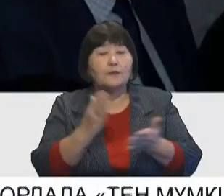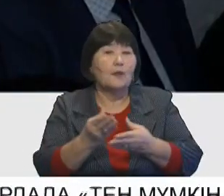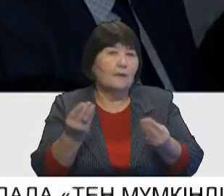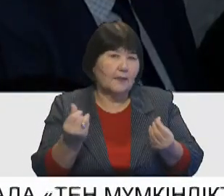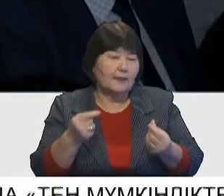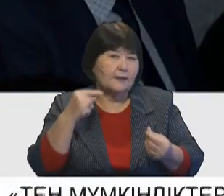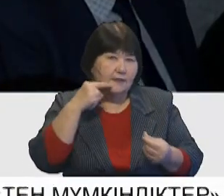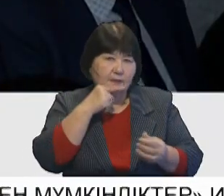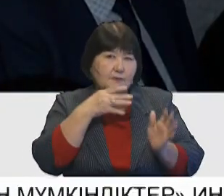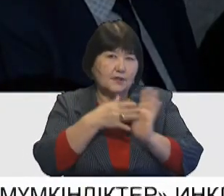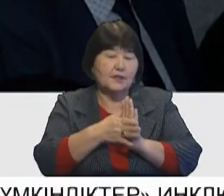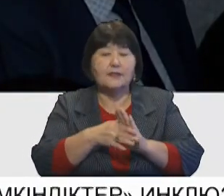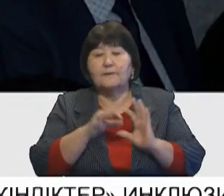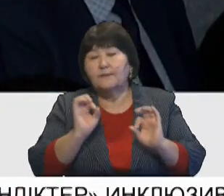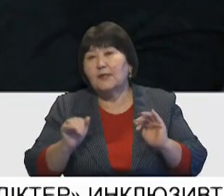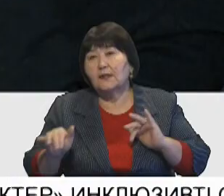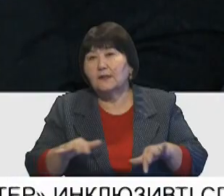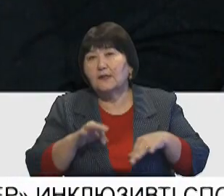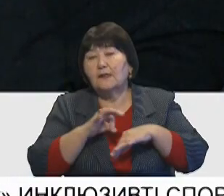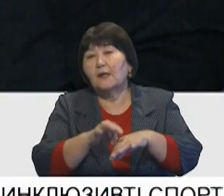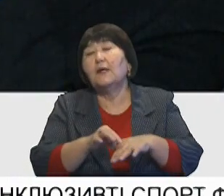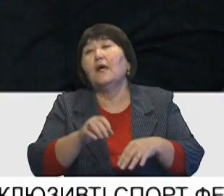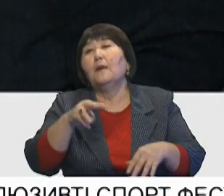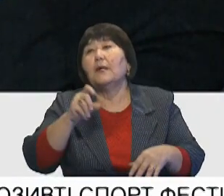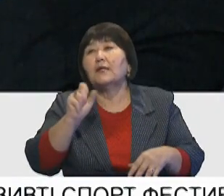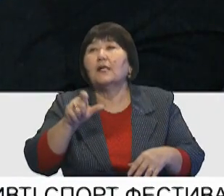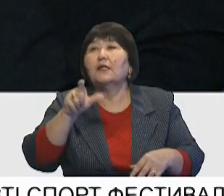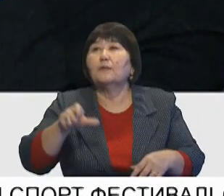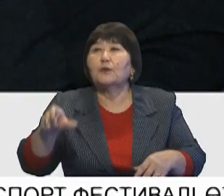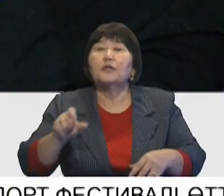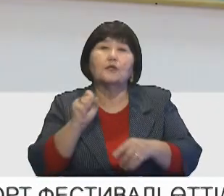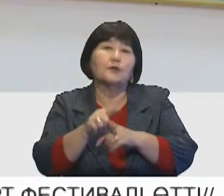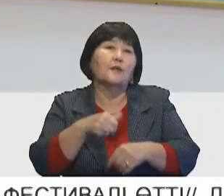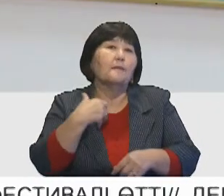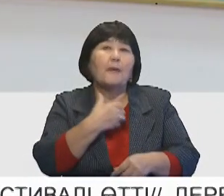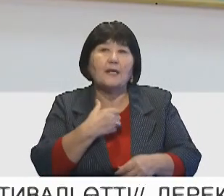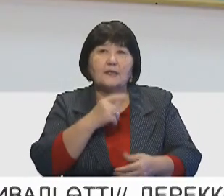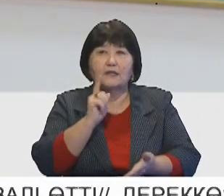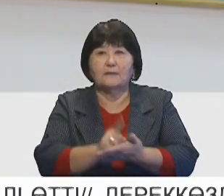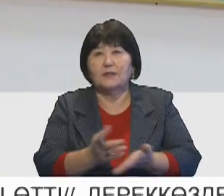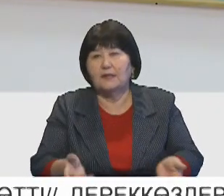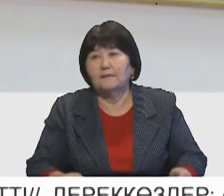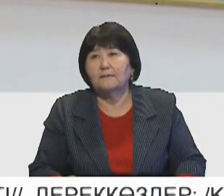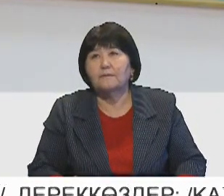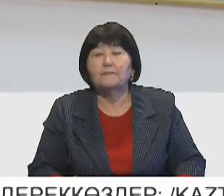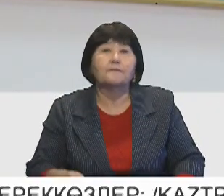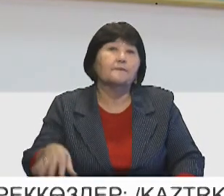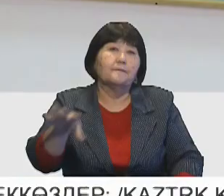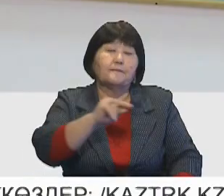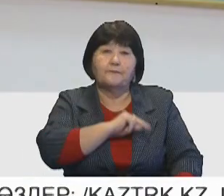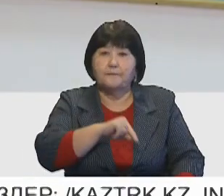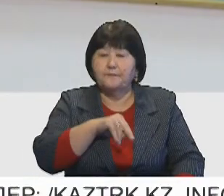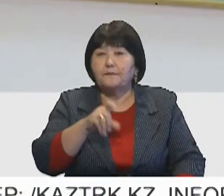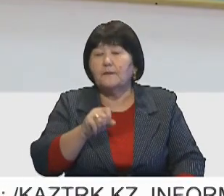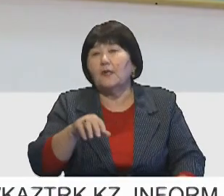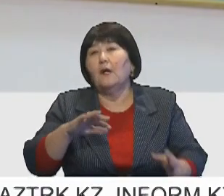қаражатты тиімді игеріп, ілкімді іске бағыттау мәслихат депутаттарына жүктелген маңызды міндет. Аудандық мәслихаттың үлкен жұмыстарының бірі аудан